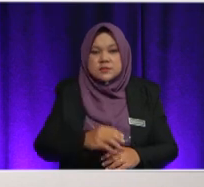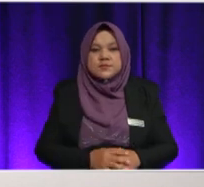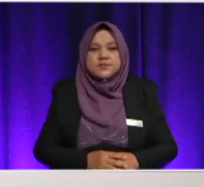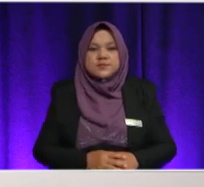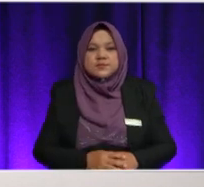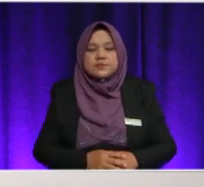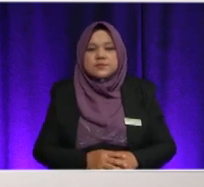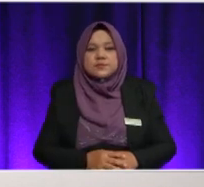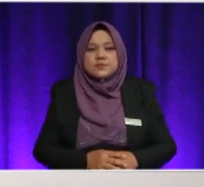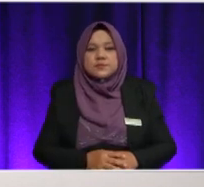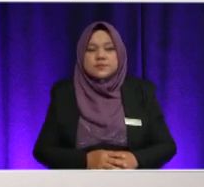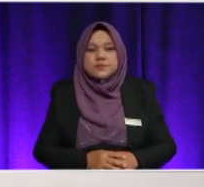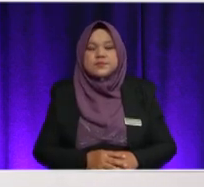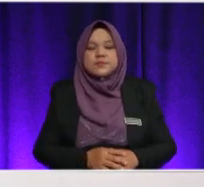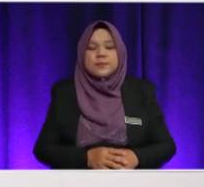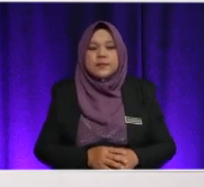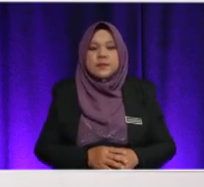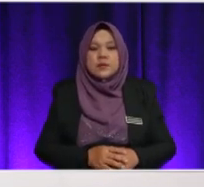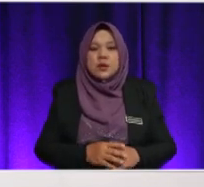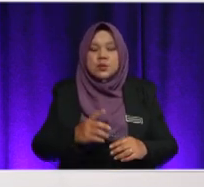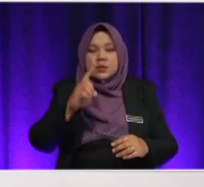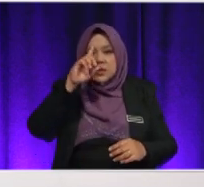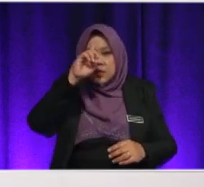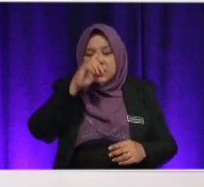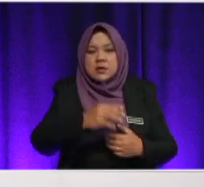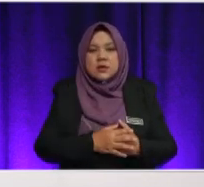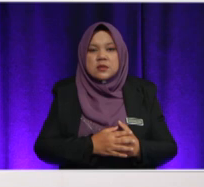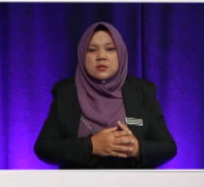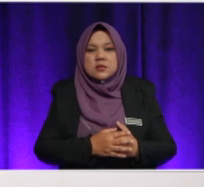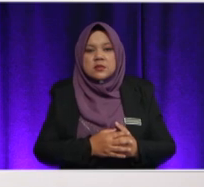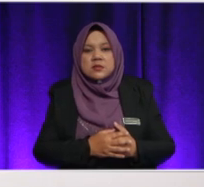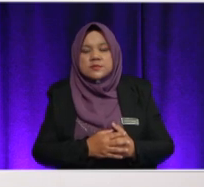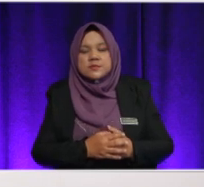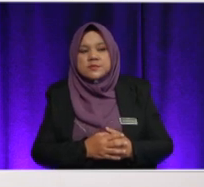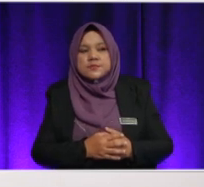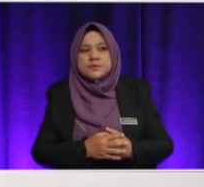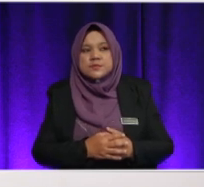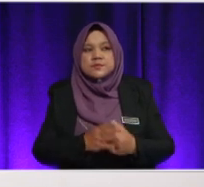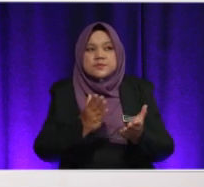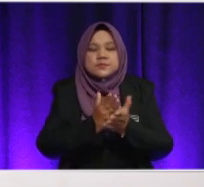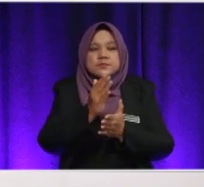perbuatan tradisional India untuk melatih kaki tekanan masalah suka tidur